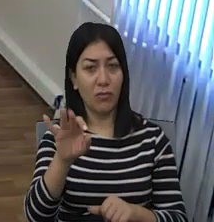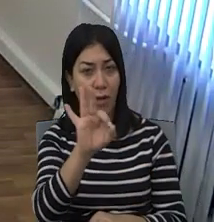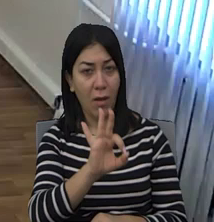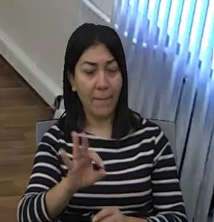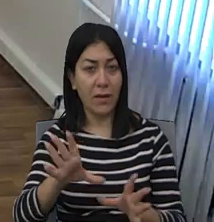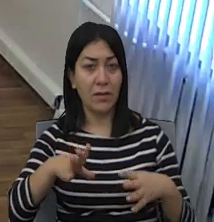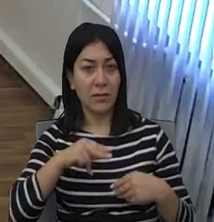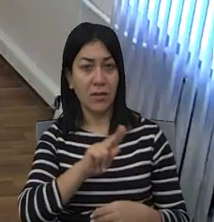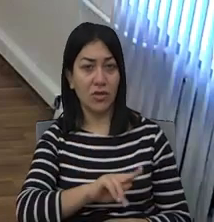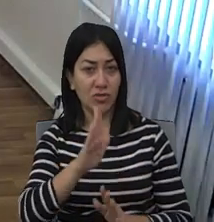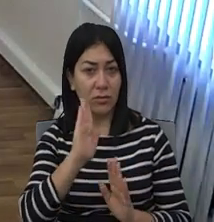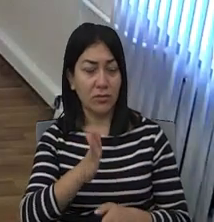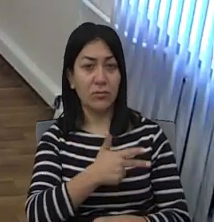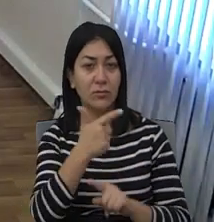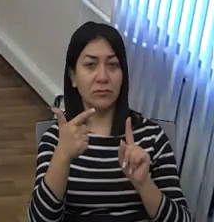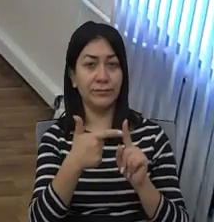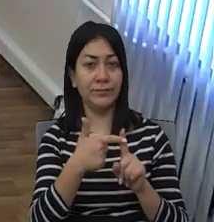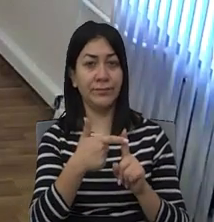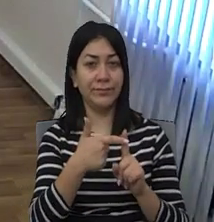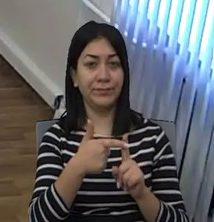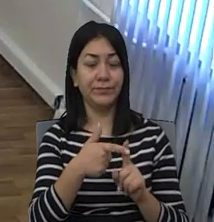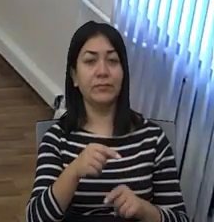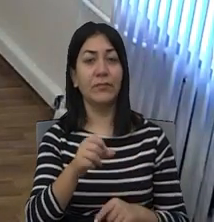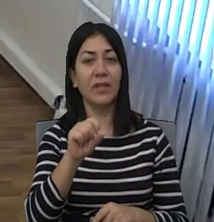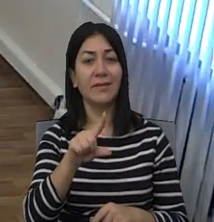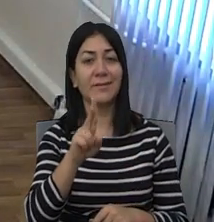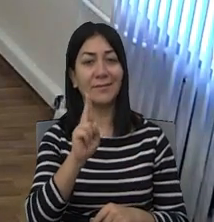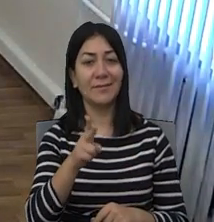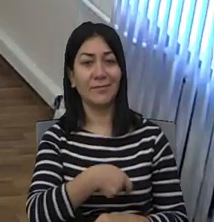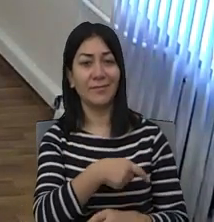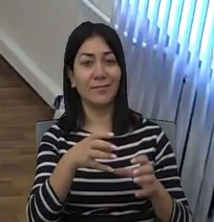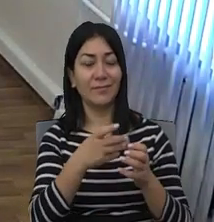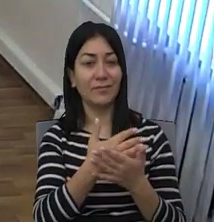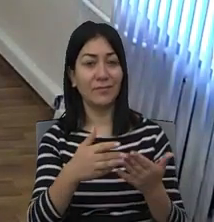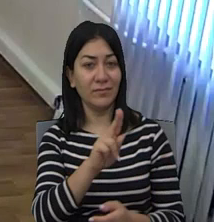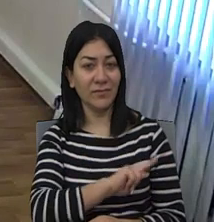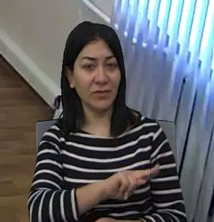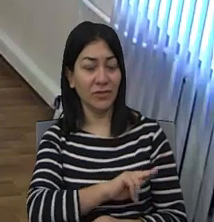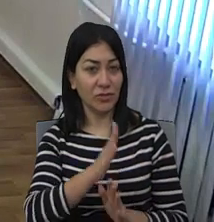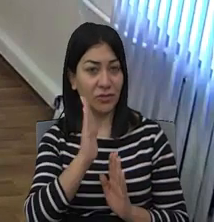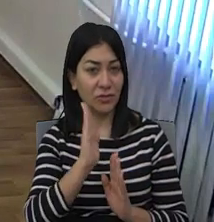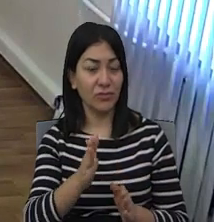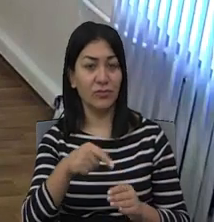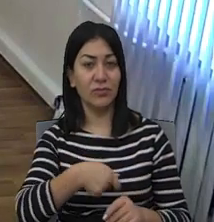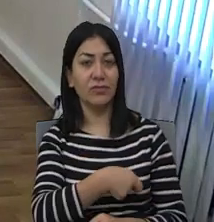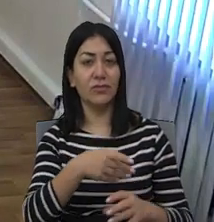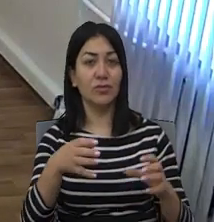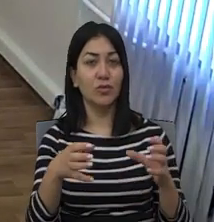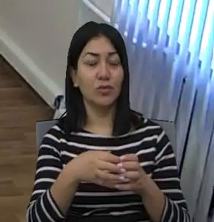ենք աշխատելու. Ուրեմն երկրորդը քաղ հասարակության հետ ենք աշխատելու, դա ուղված կլինի